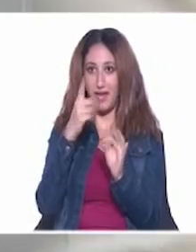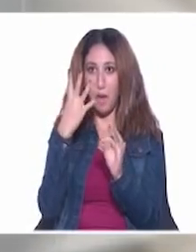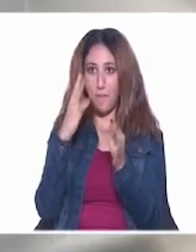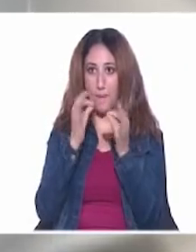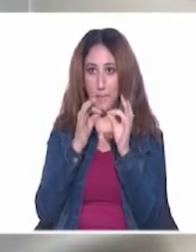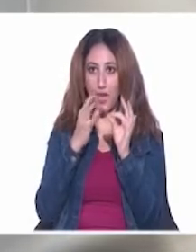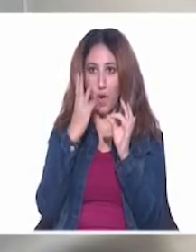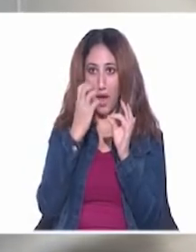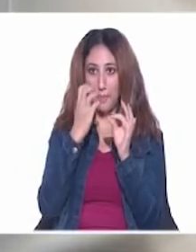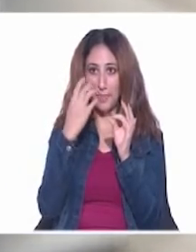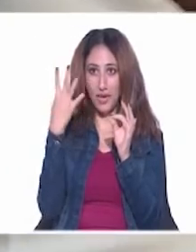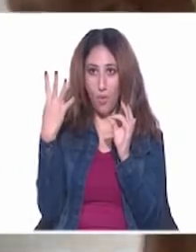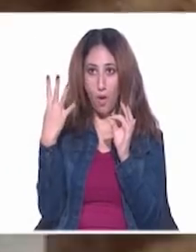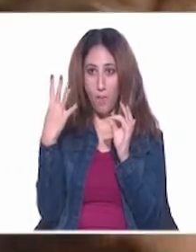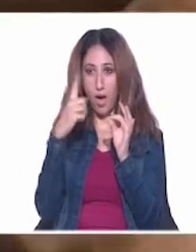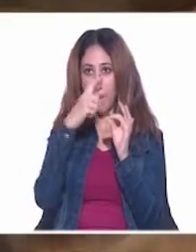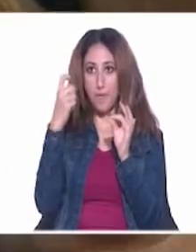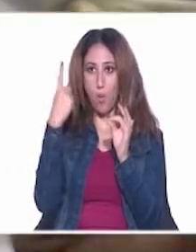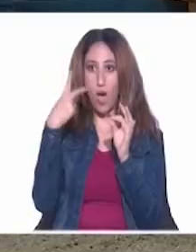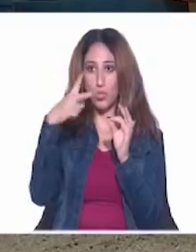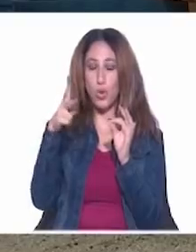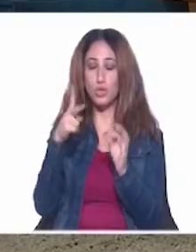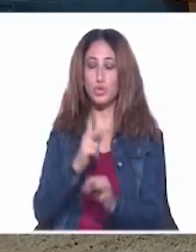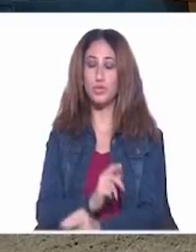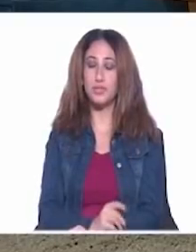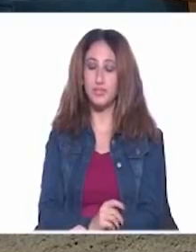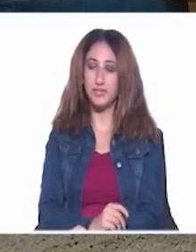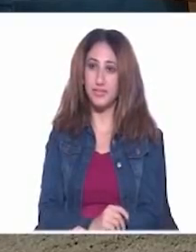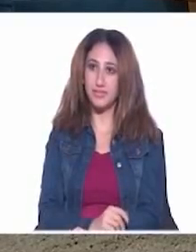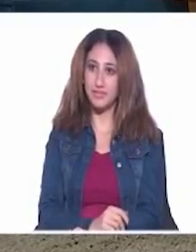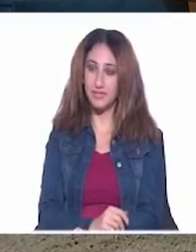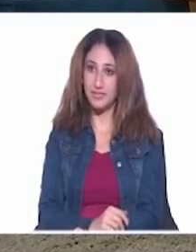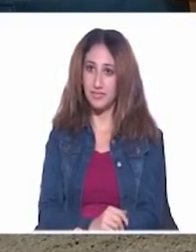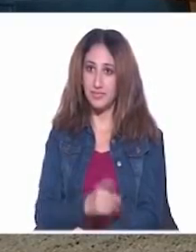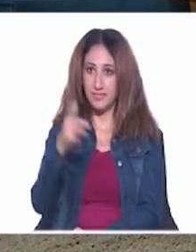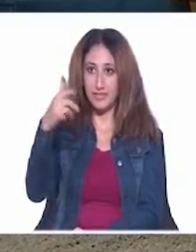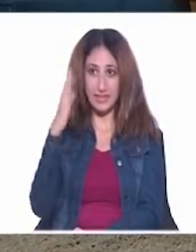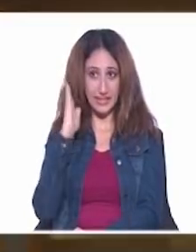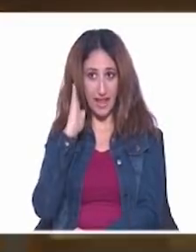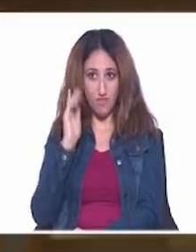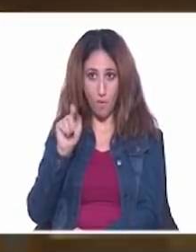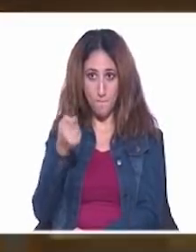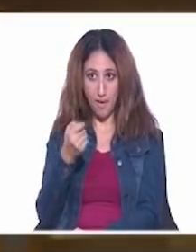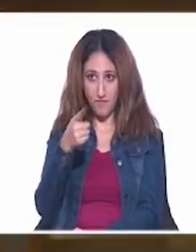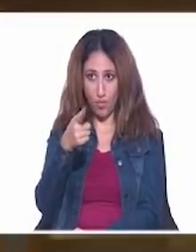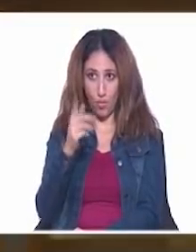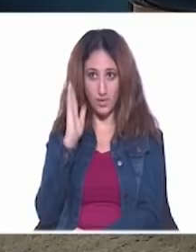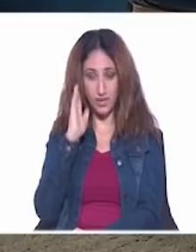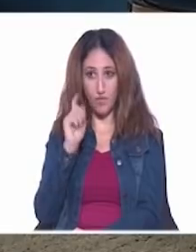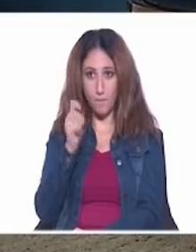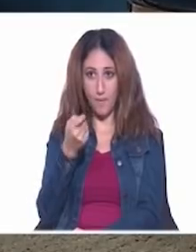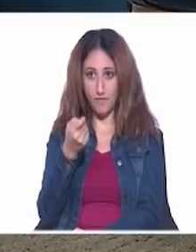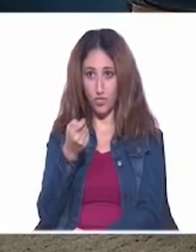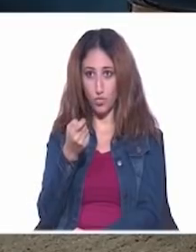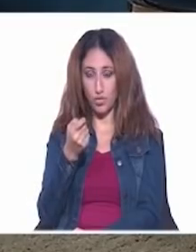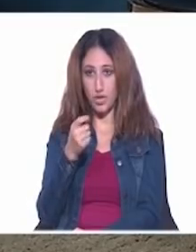ده؟ 404121. الموبايل بتاع حضرتك مقفول صح؟ انا فتحته. لا. جيت عنده. لا. بص زي ما حضرتك هاخد